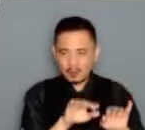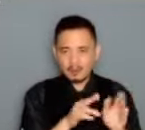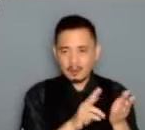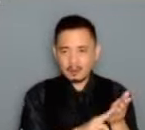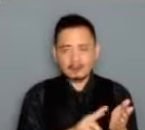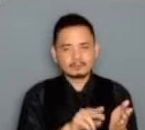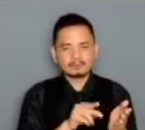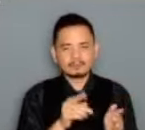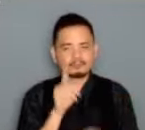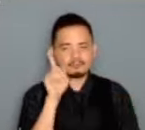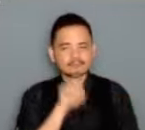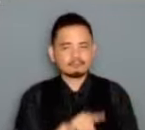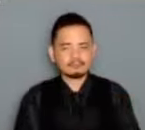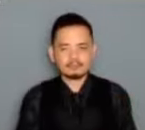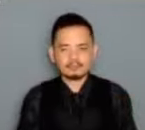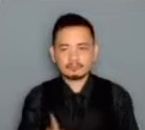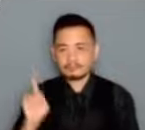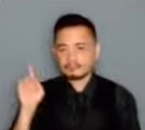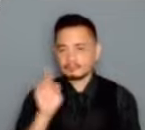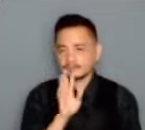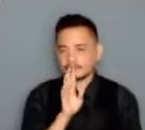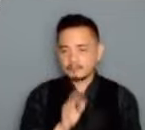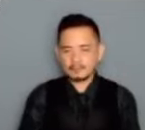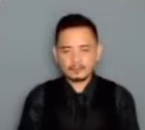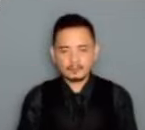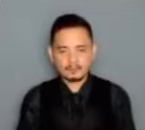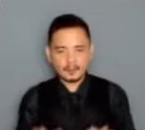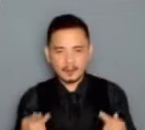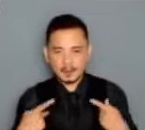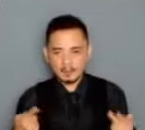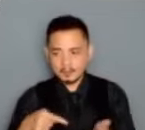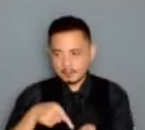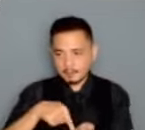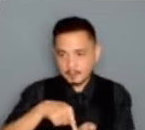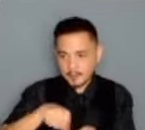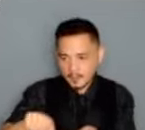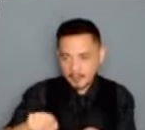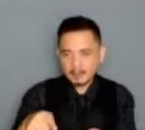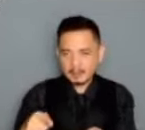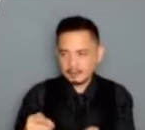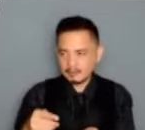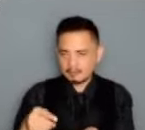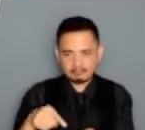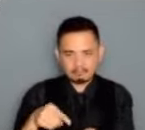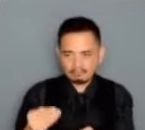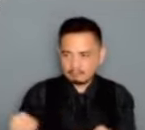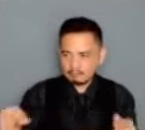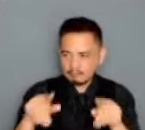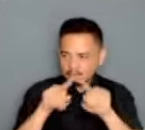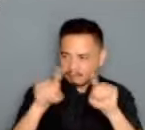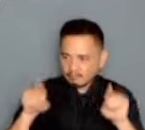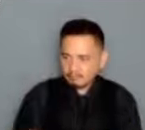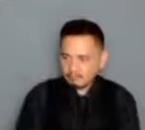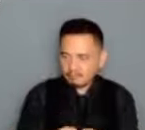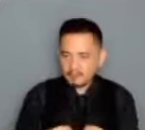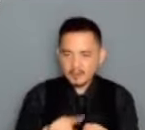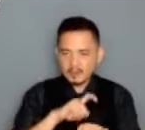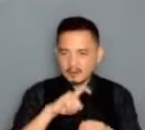doon sa Santa Barbara about sa lupa. Kumbaga, nagsasangla sila ng